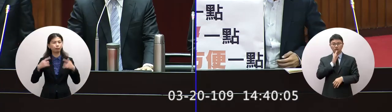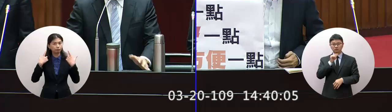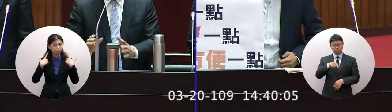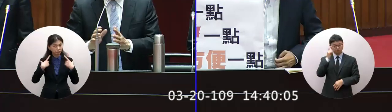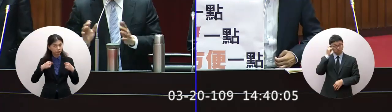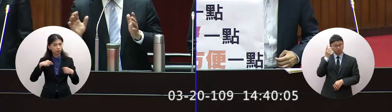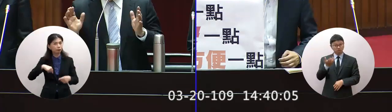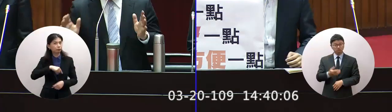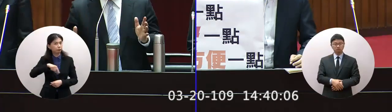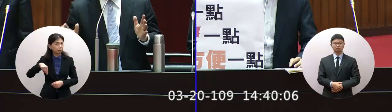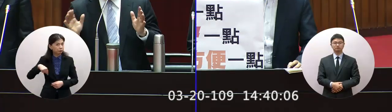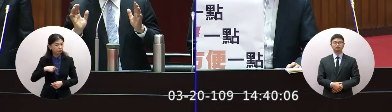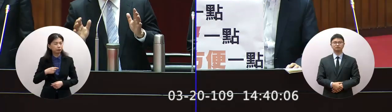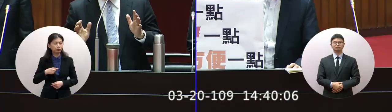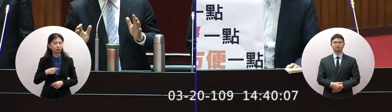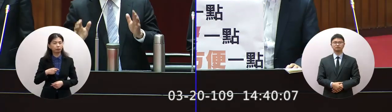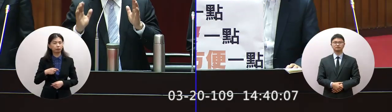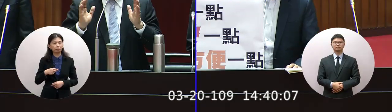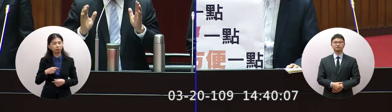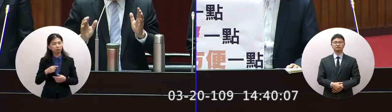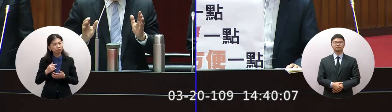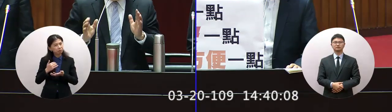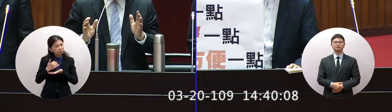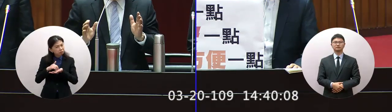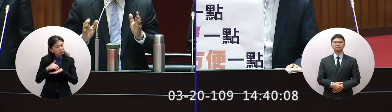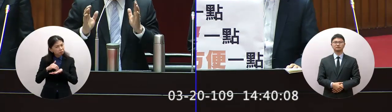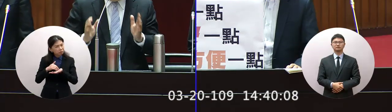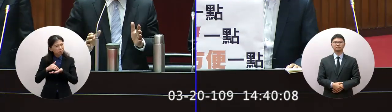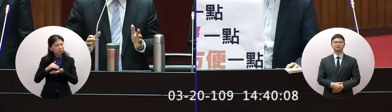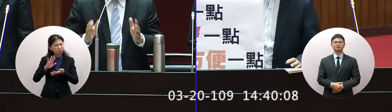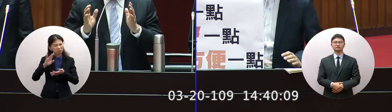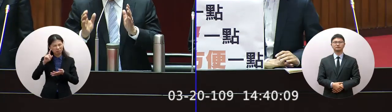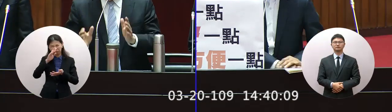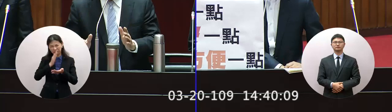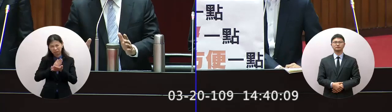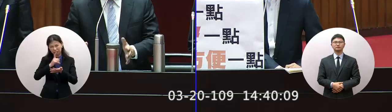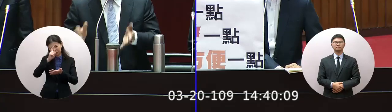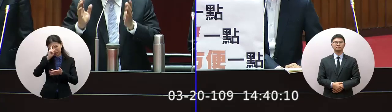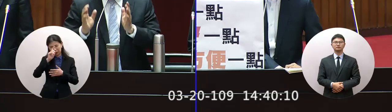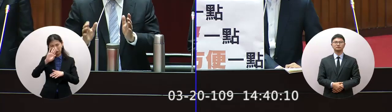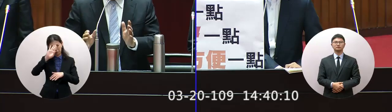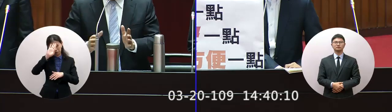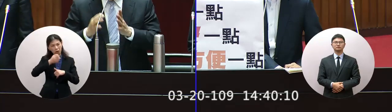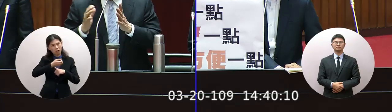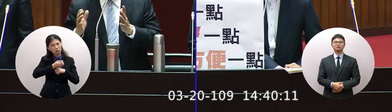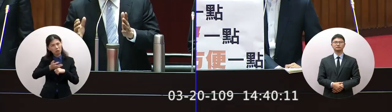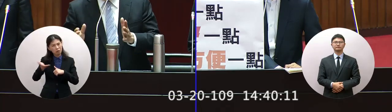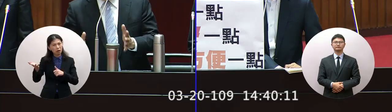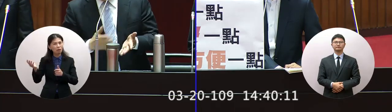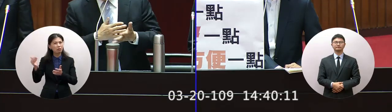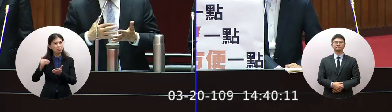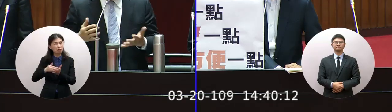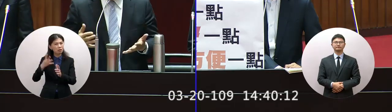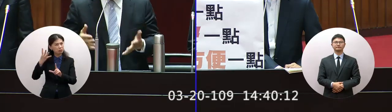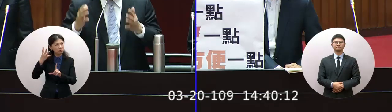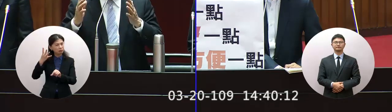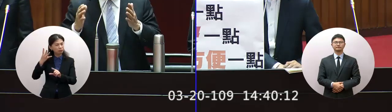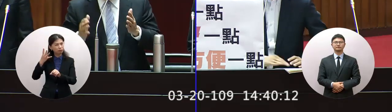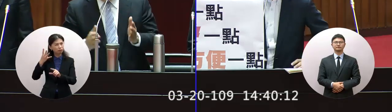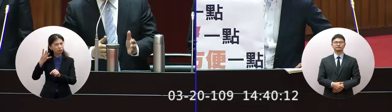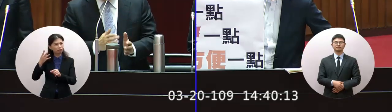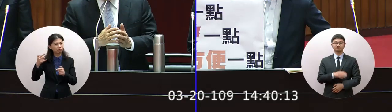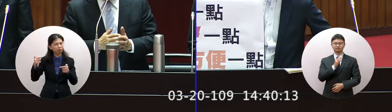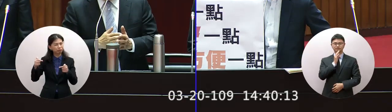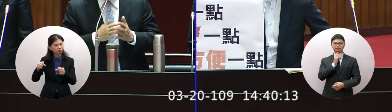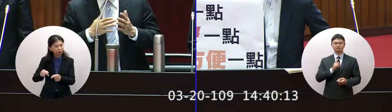来，大家都在估是，这个疫情希望能够在4月。就能过去，